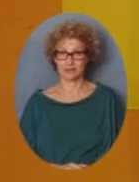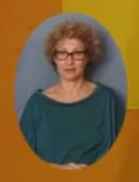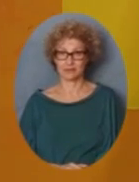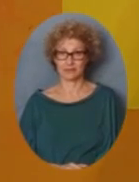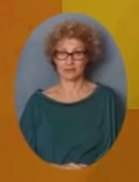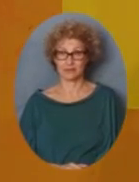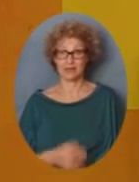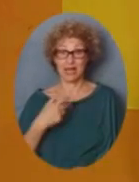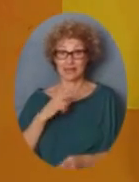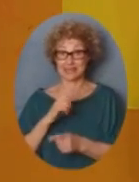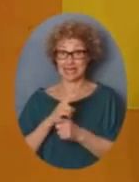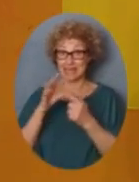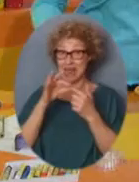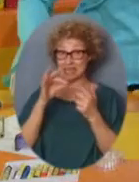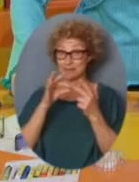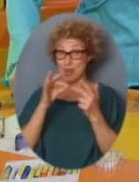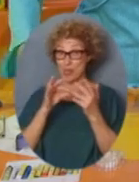אני נזהרת על האצבעות.